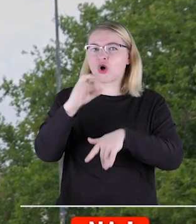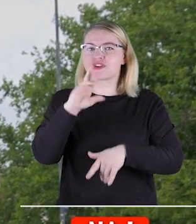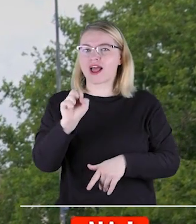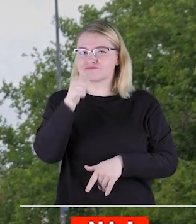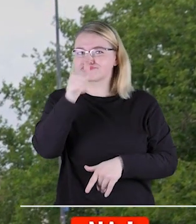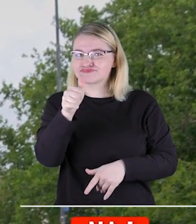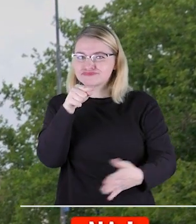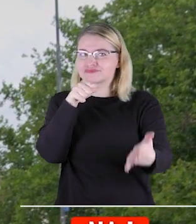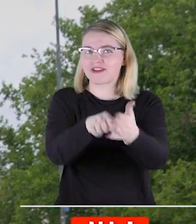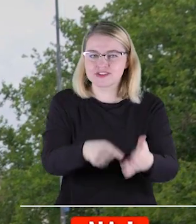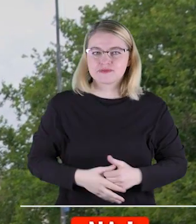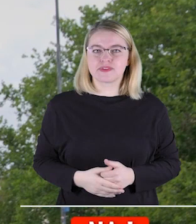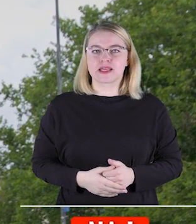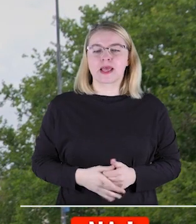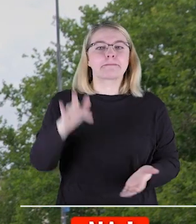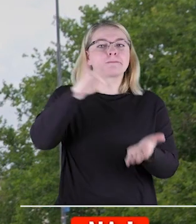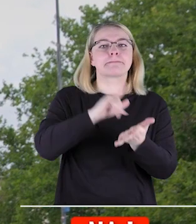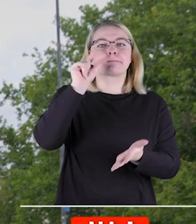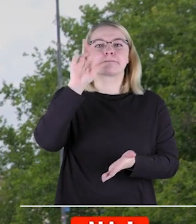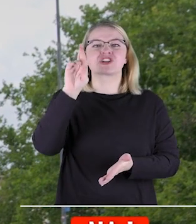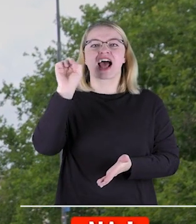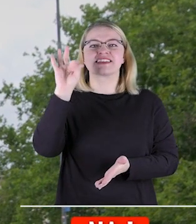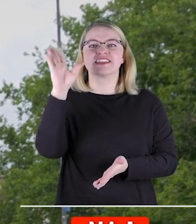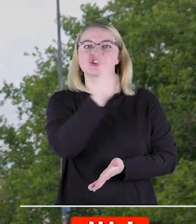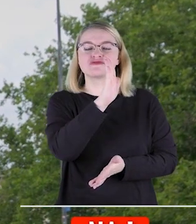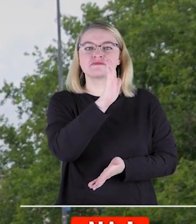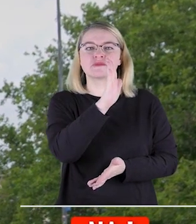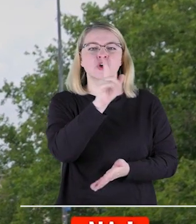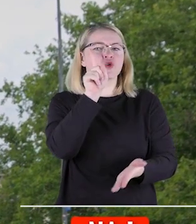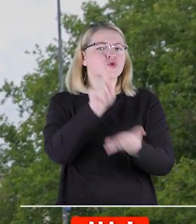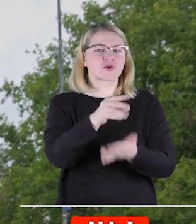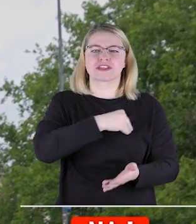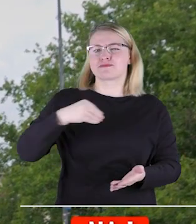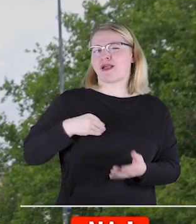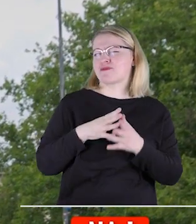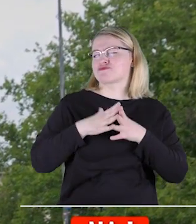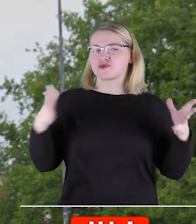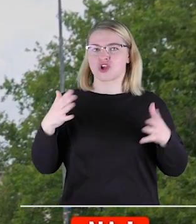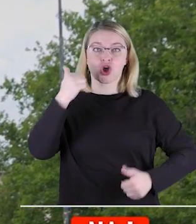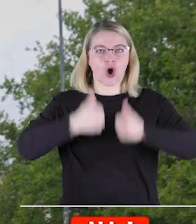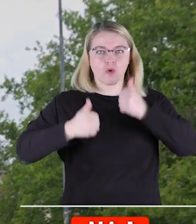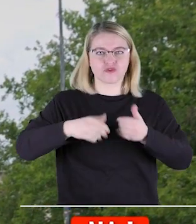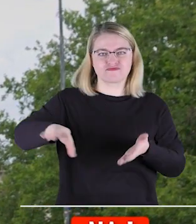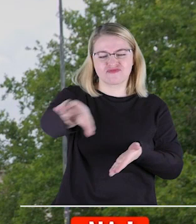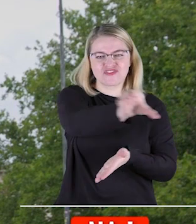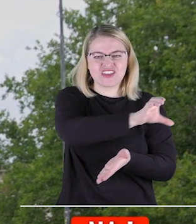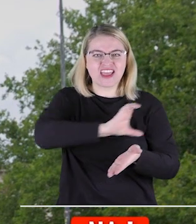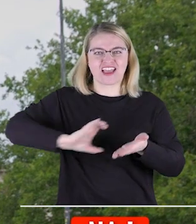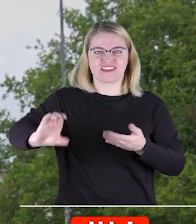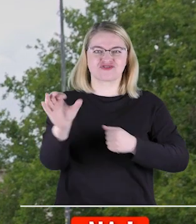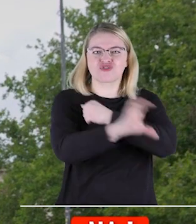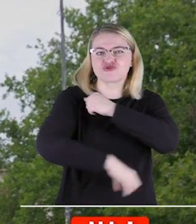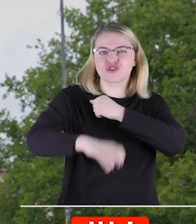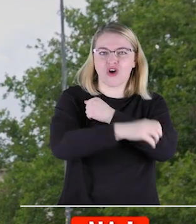do morza. Przasnysz. Wielki sukces Polaków. W konkursie na wieniec dożynkowy